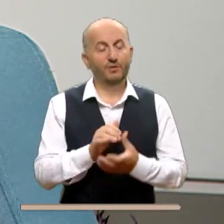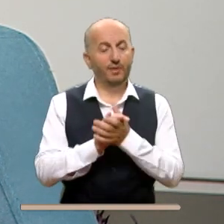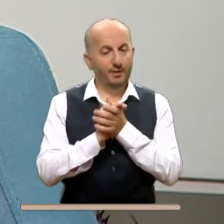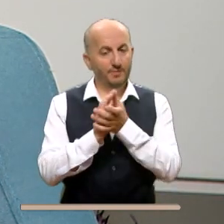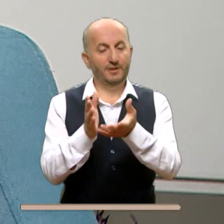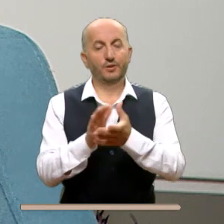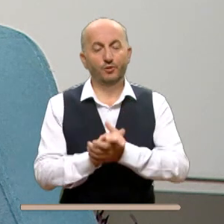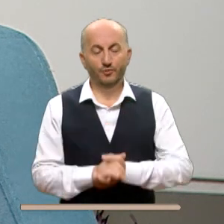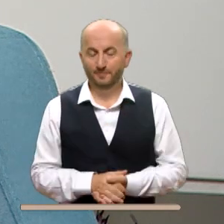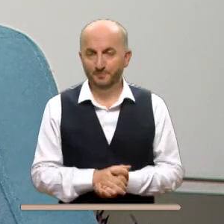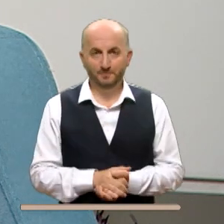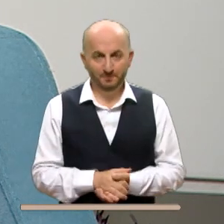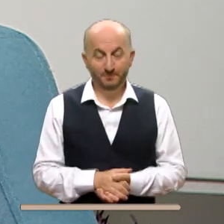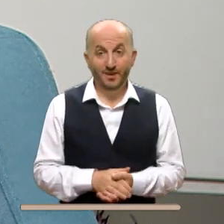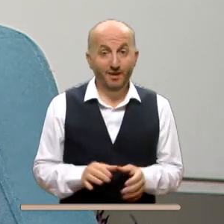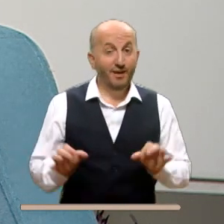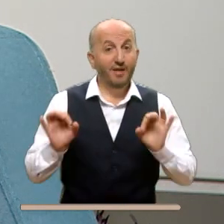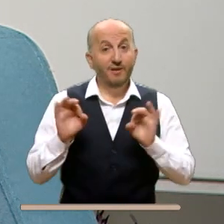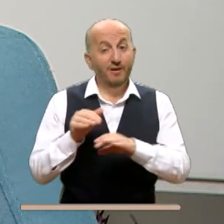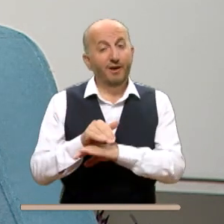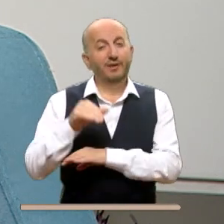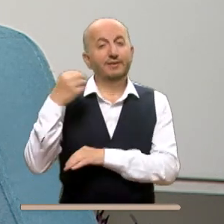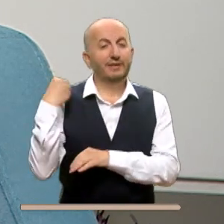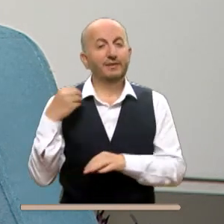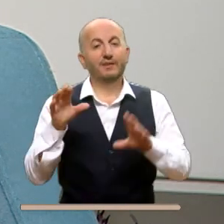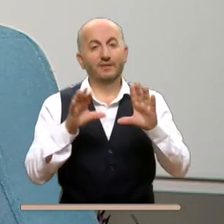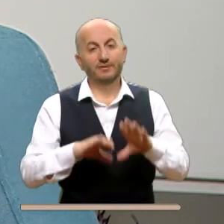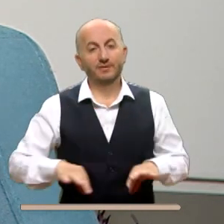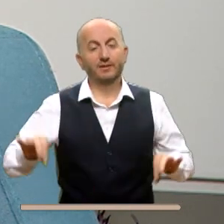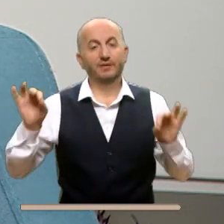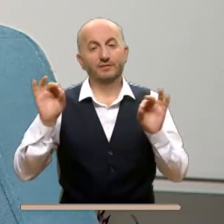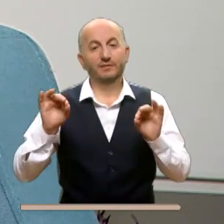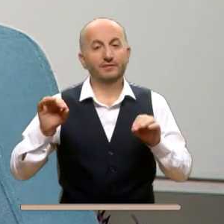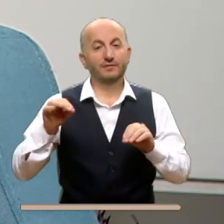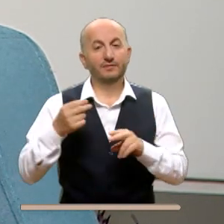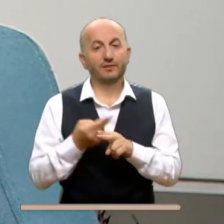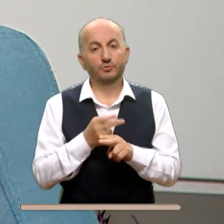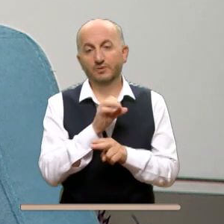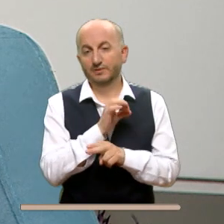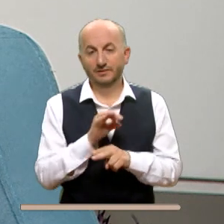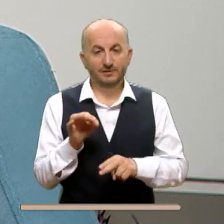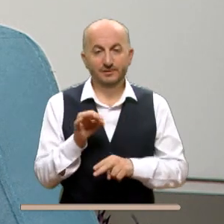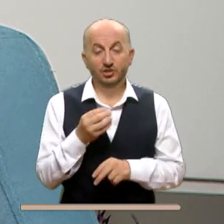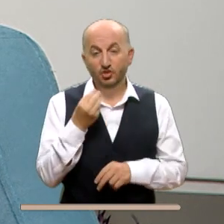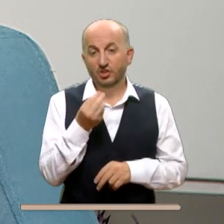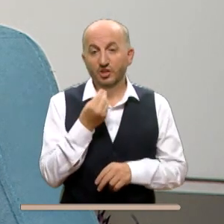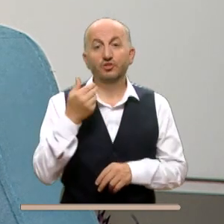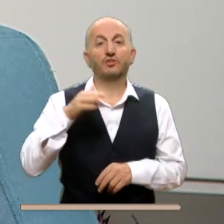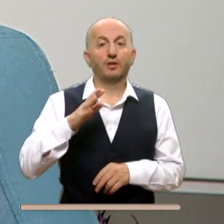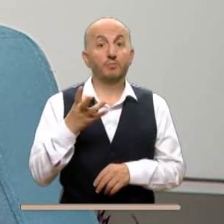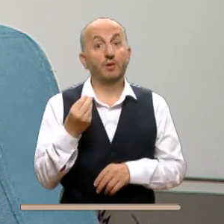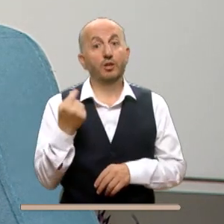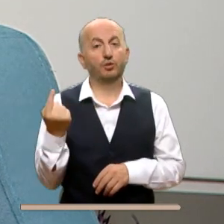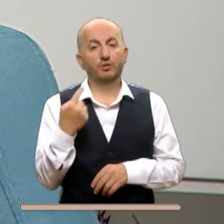ediyorum. Böyle hayata yeni hazırlanan, tecrübesiz bir genç değil de pek çok